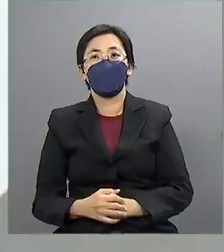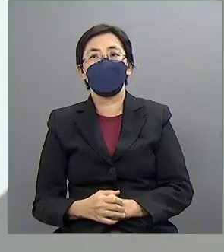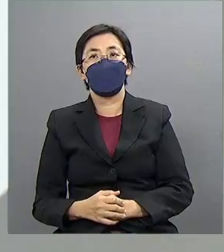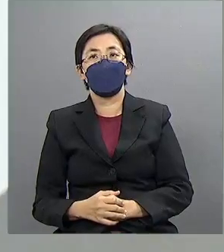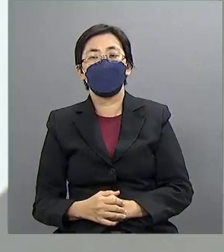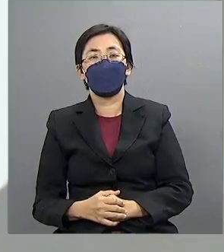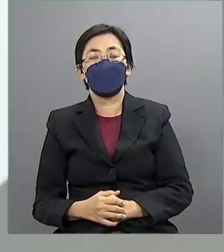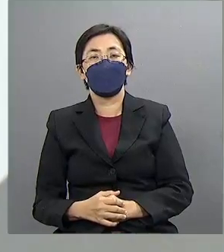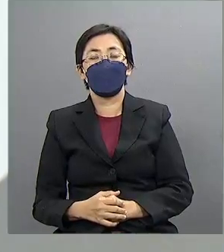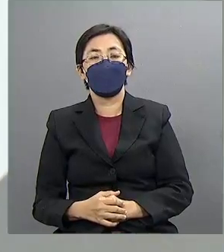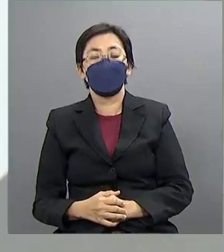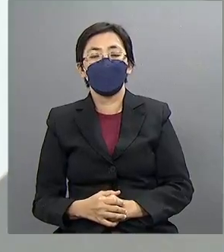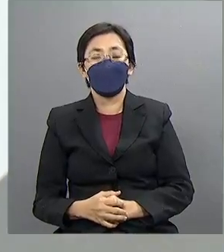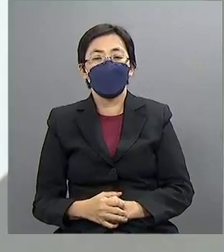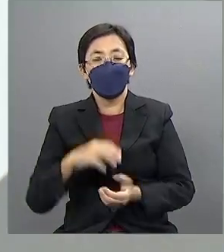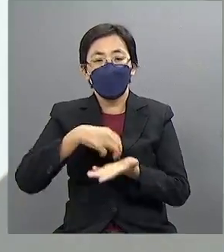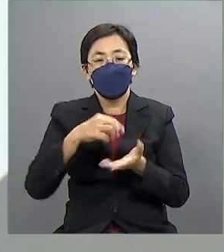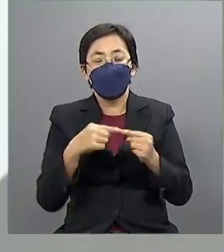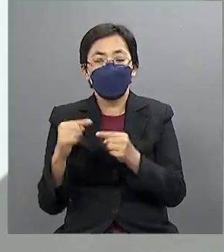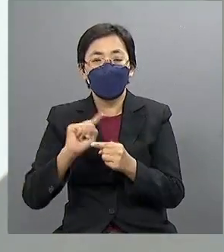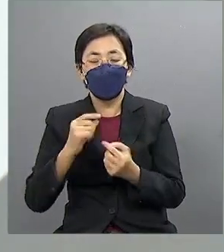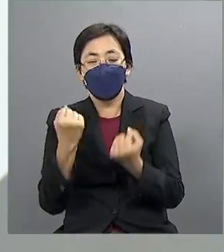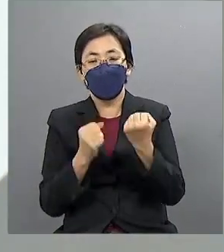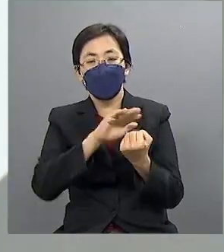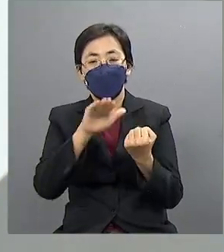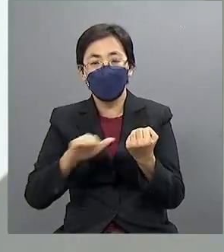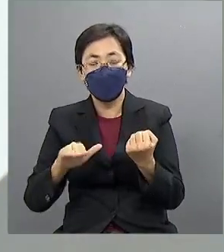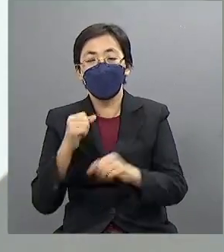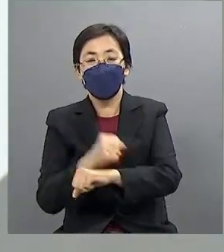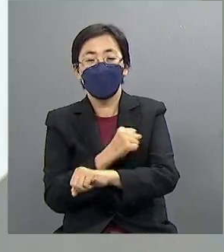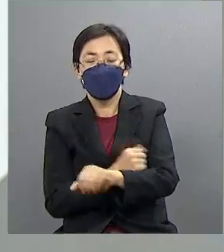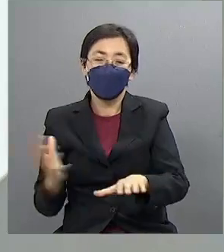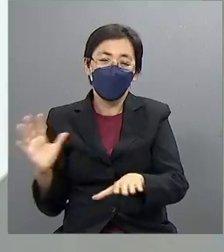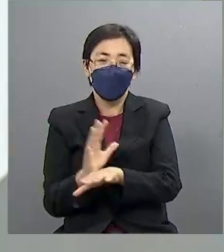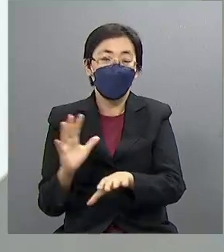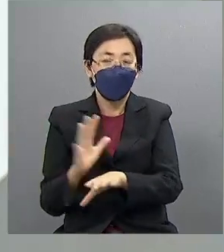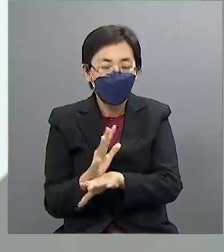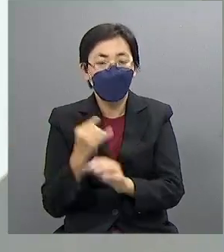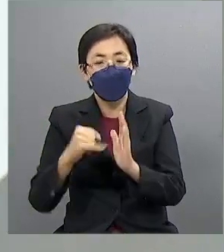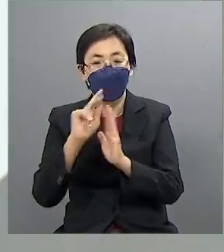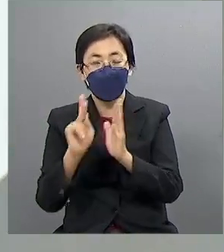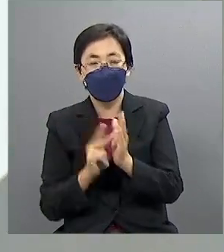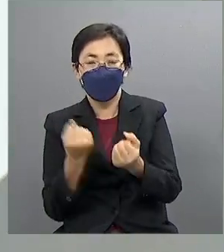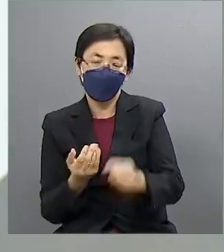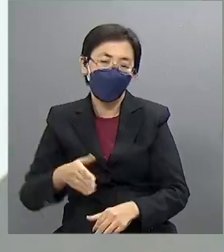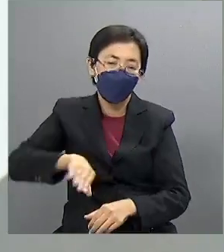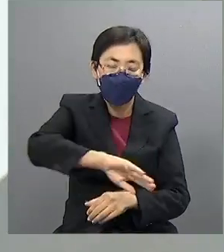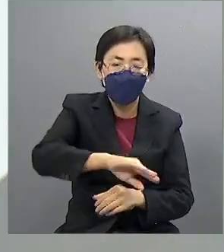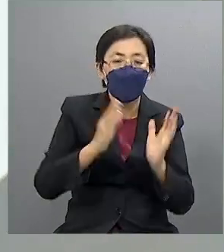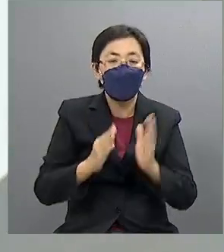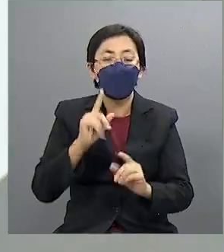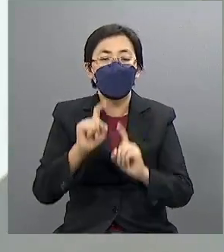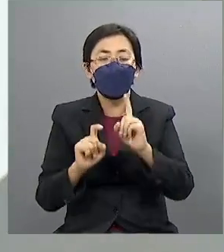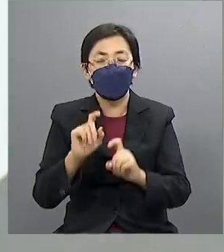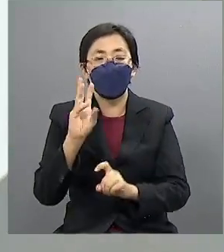ถ้าเรายังตามกันต่อกับอุบัติเหตุรถกระบะขนแรงงานขั้นชาติอย่างผิดกฎหมายเสียหลักความจนทำให้มีผู้เสียชีวิต 6คน